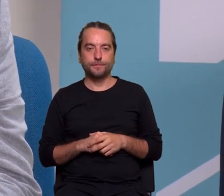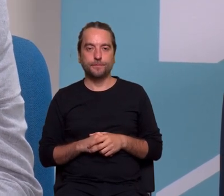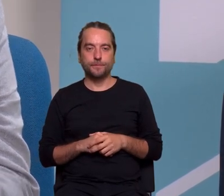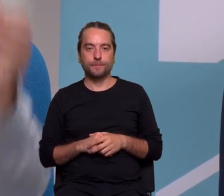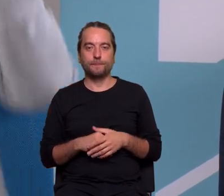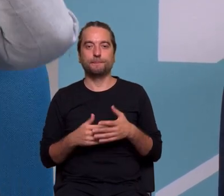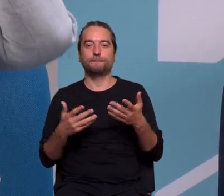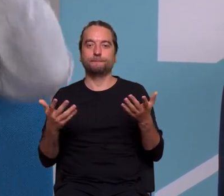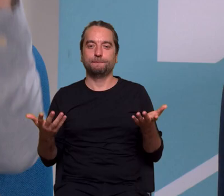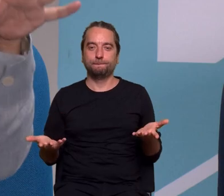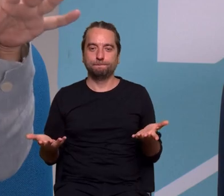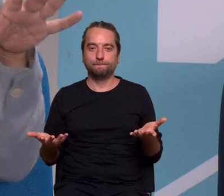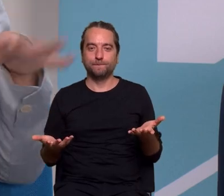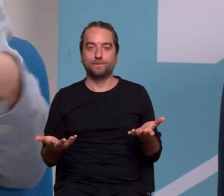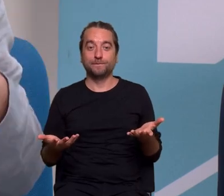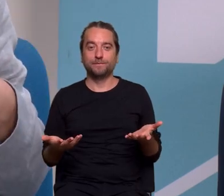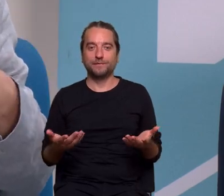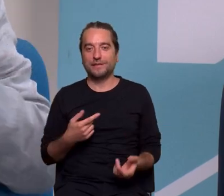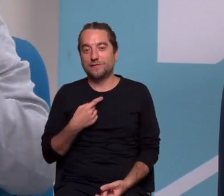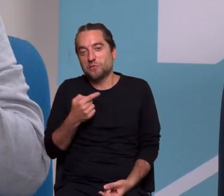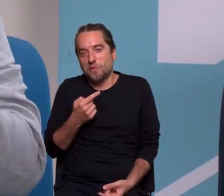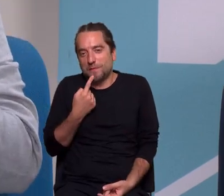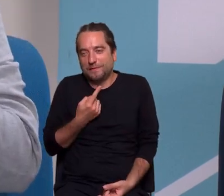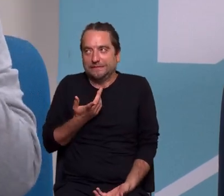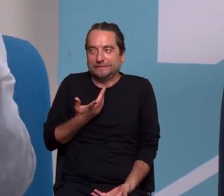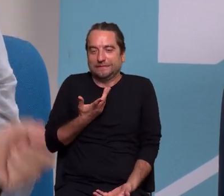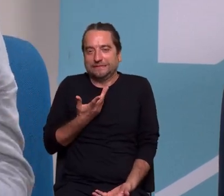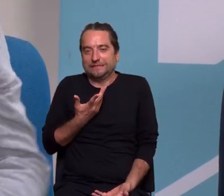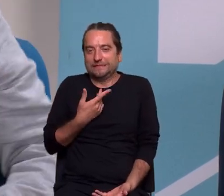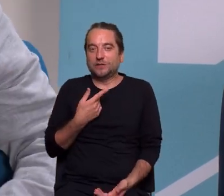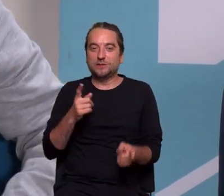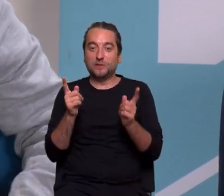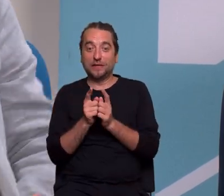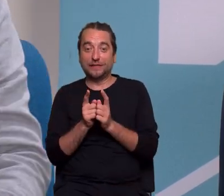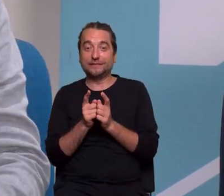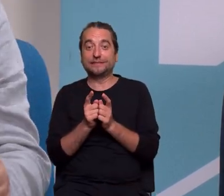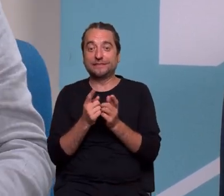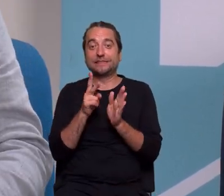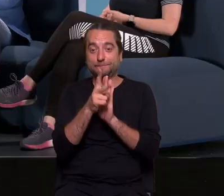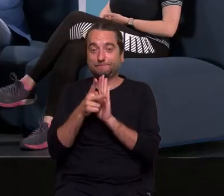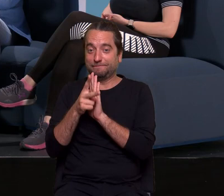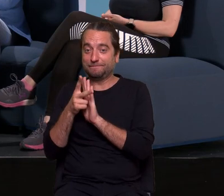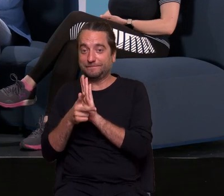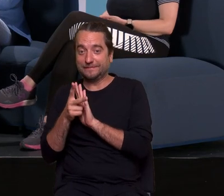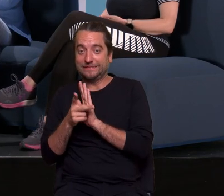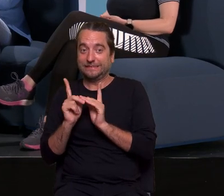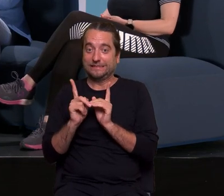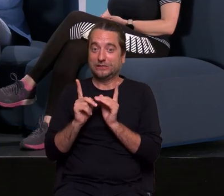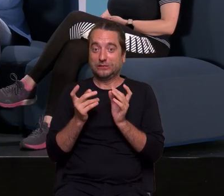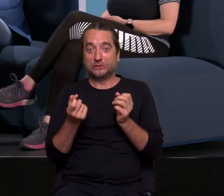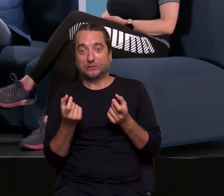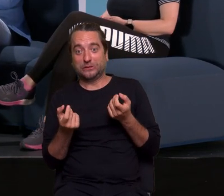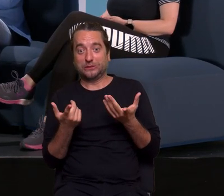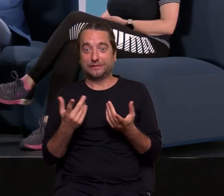To znaczy, nie wiem, czy powinnam to powiedzieć. Spotkanie jest nagrywane, prawda, i może to zabrzmieć